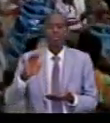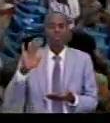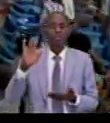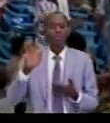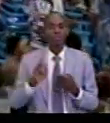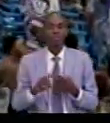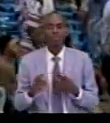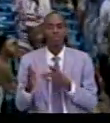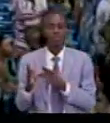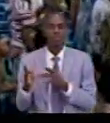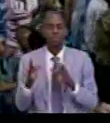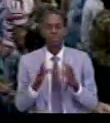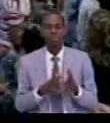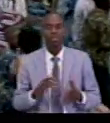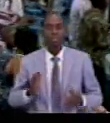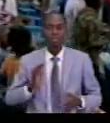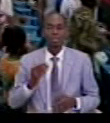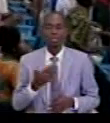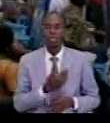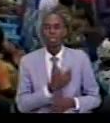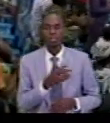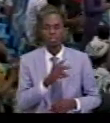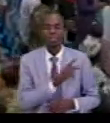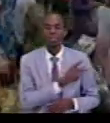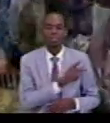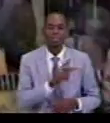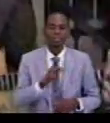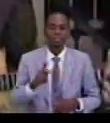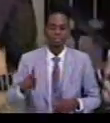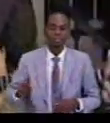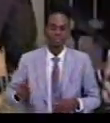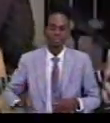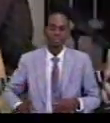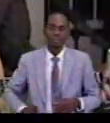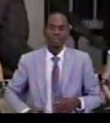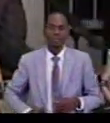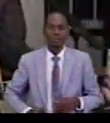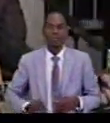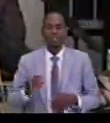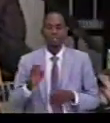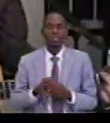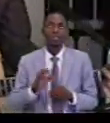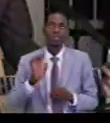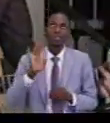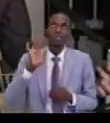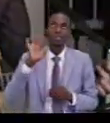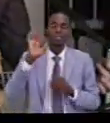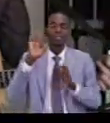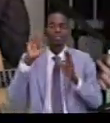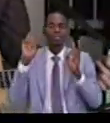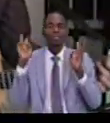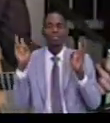à Jésus notre roi, en sa victoire.